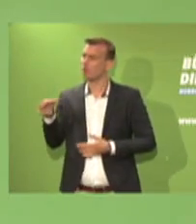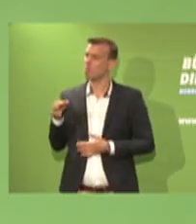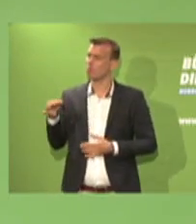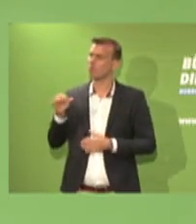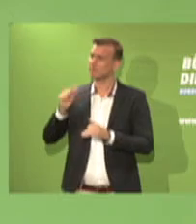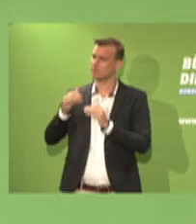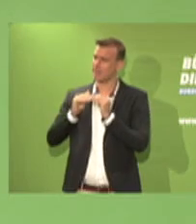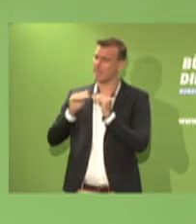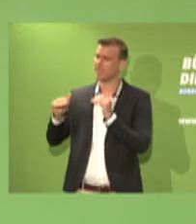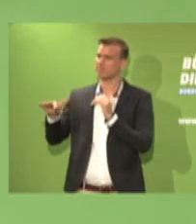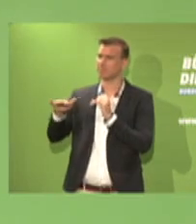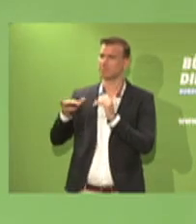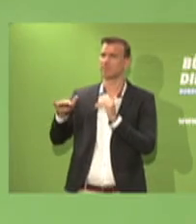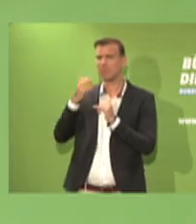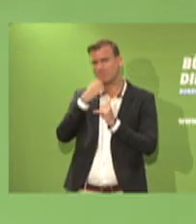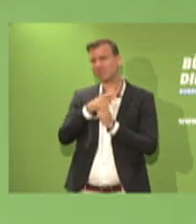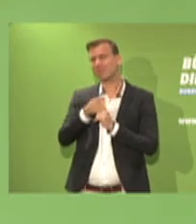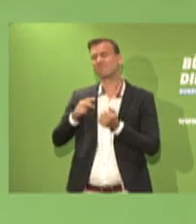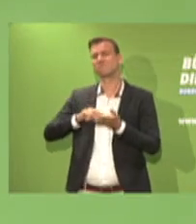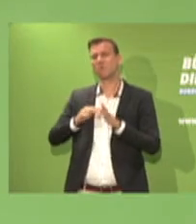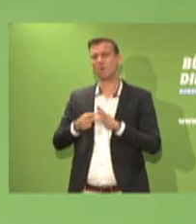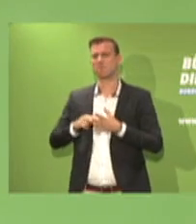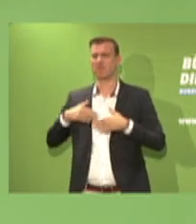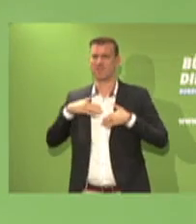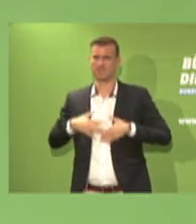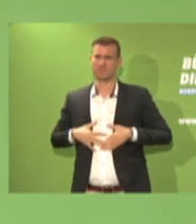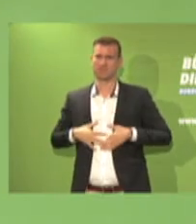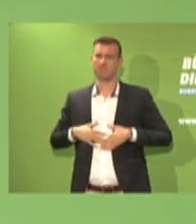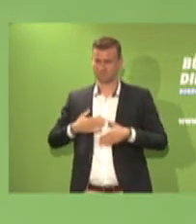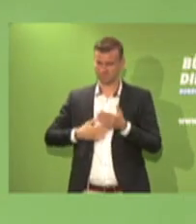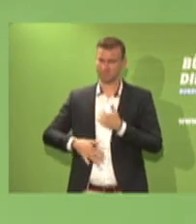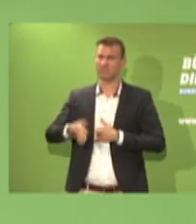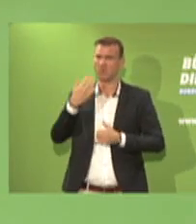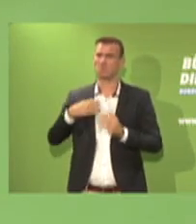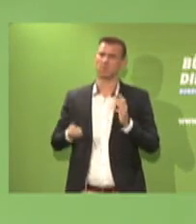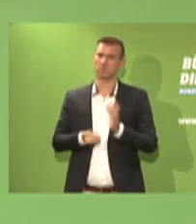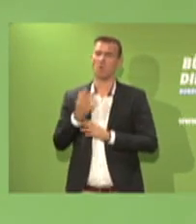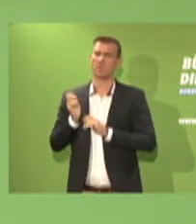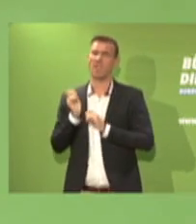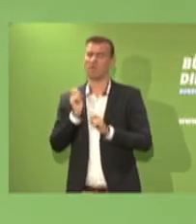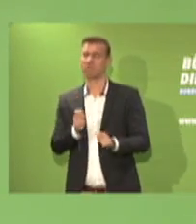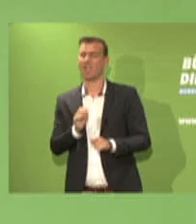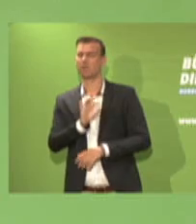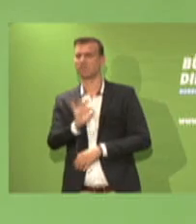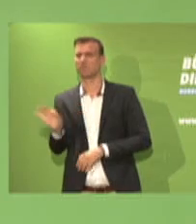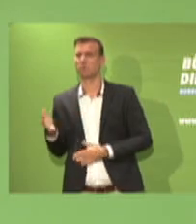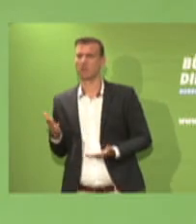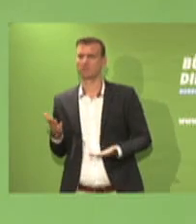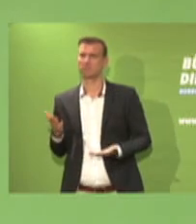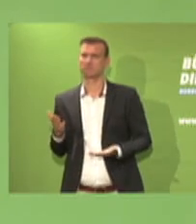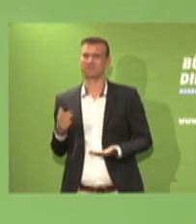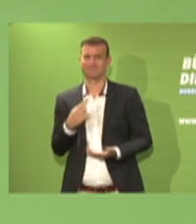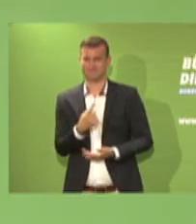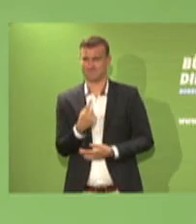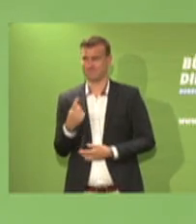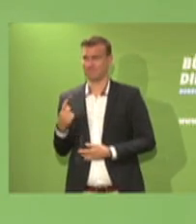im ländlichen Raum, bereitet euch darauf vor, dass da eine neue Aufgabe in anderer Weise auf euch zukommt. Ihr seid